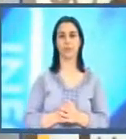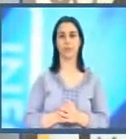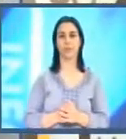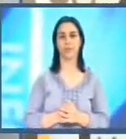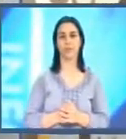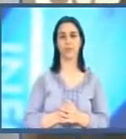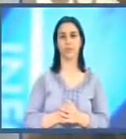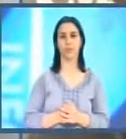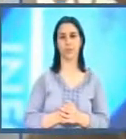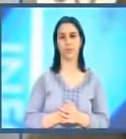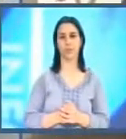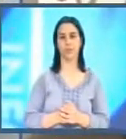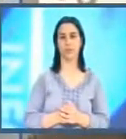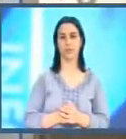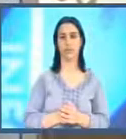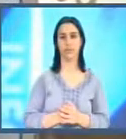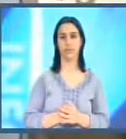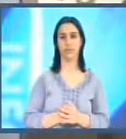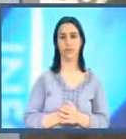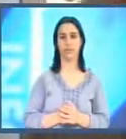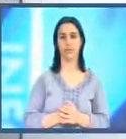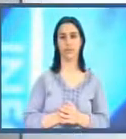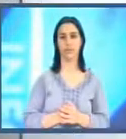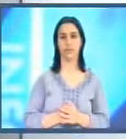que nos vamos. Dile adiós.